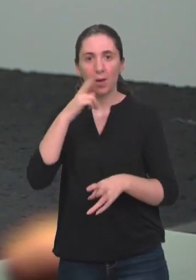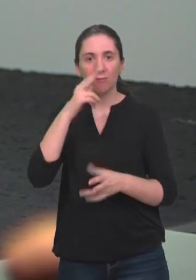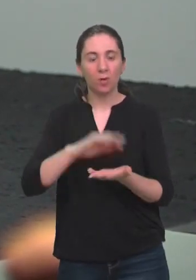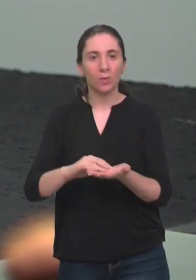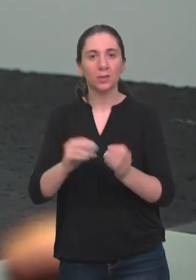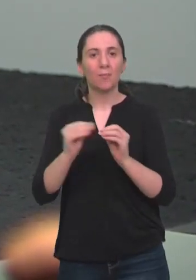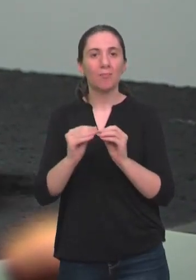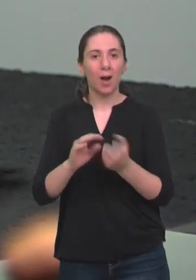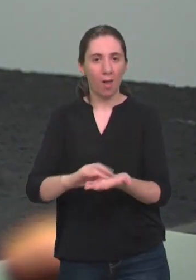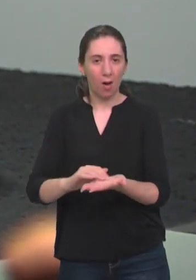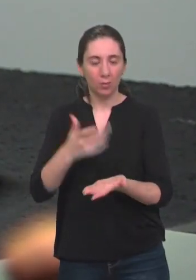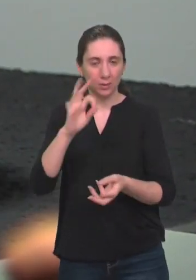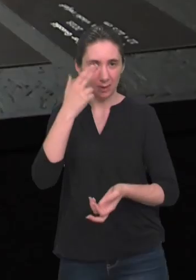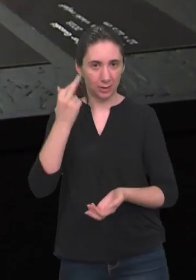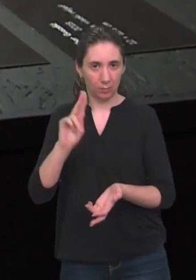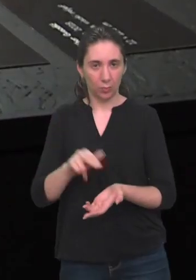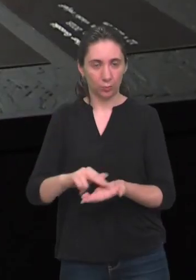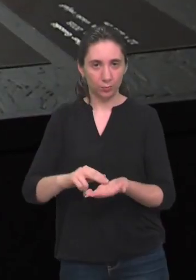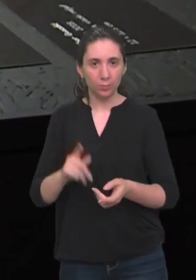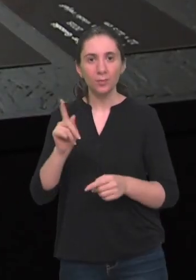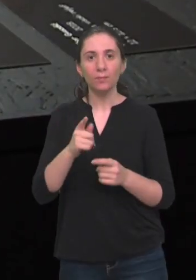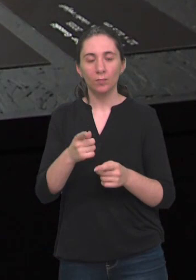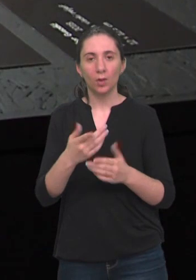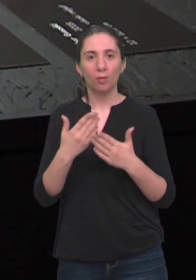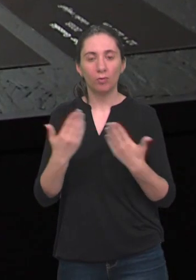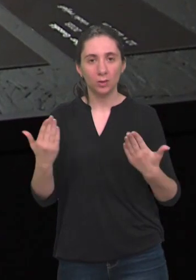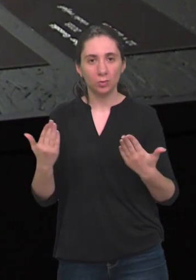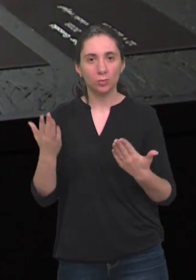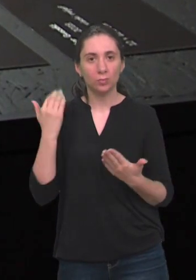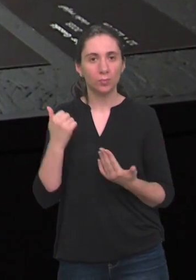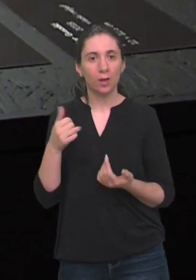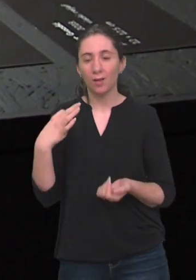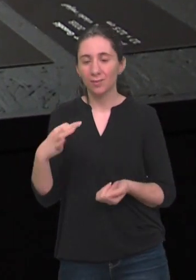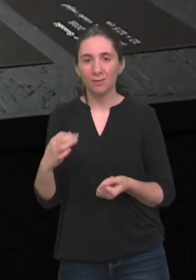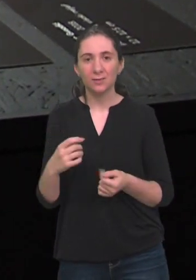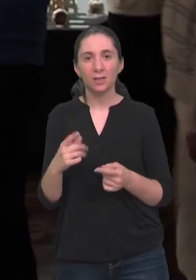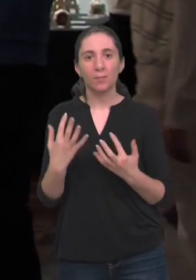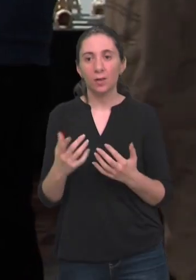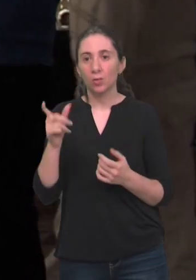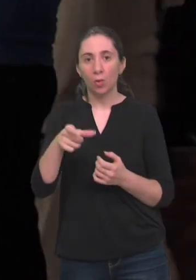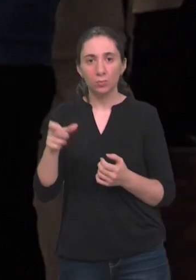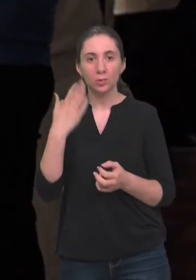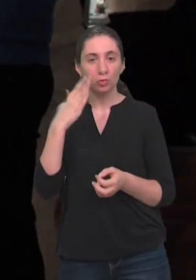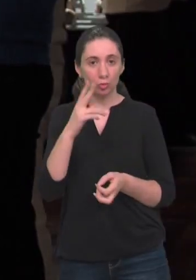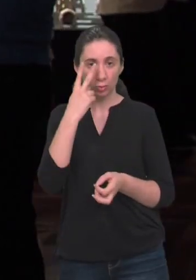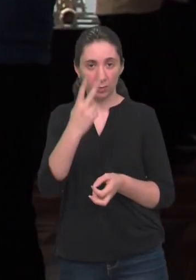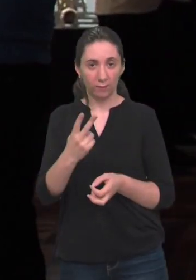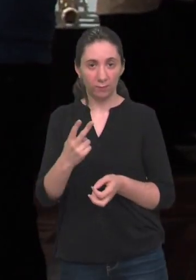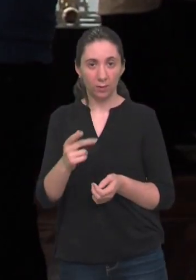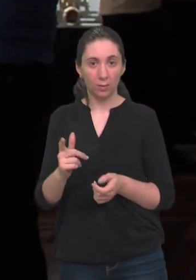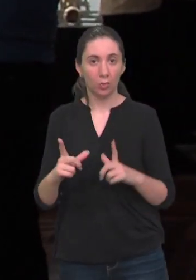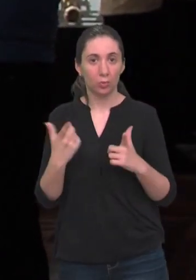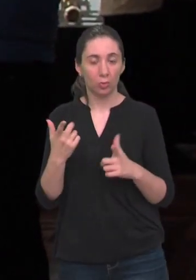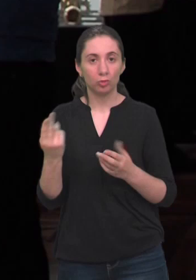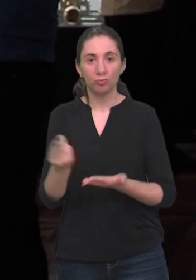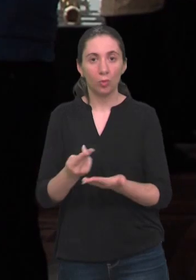na Brailleovom pismu za slijepe. Inkluzivna izložba bila je jedinstvena prilika da osobe s oštećenjem vida dožive